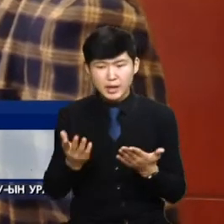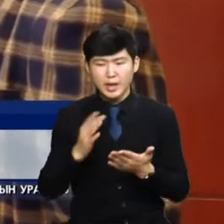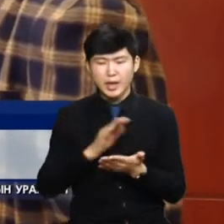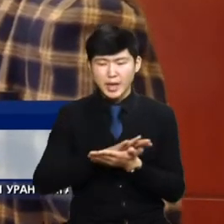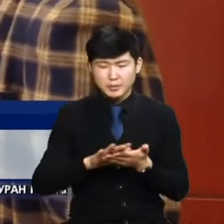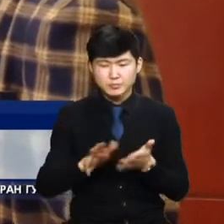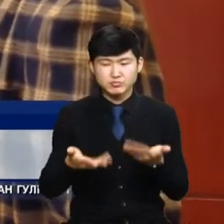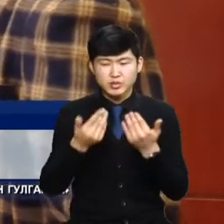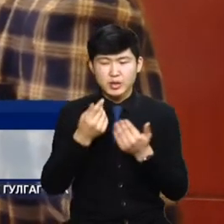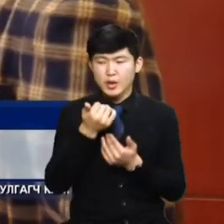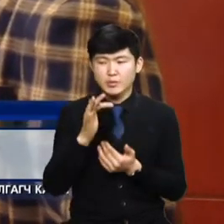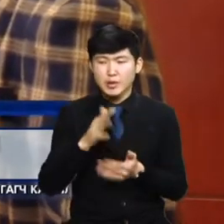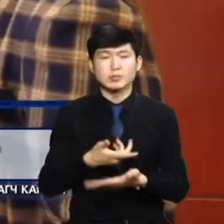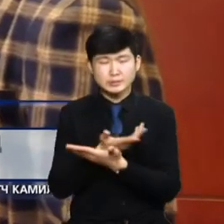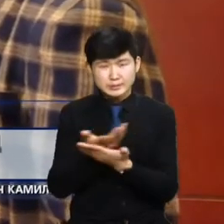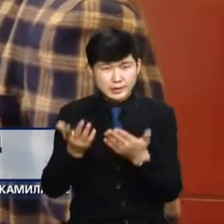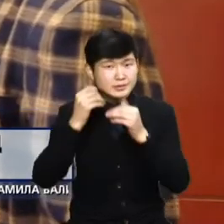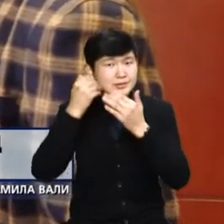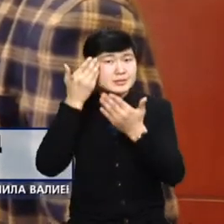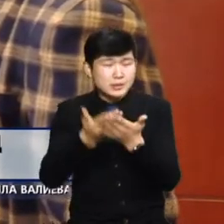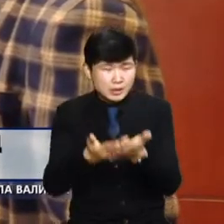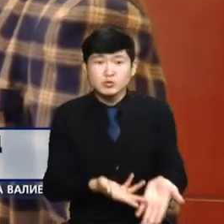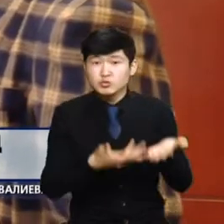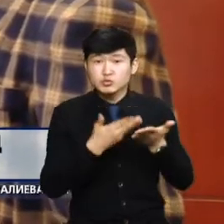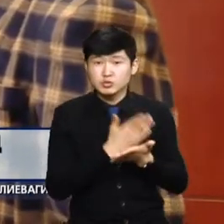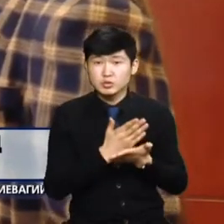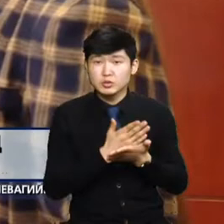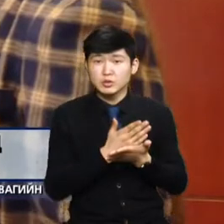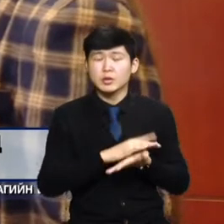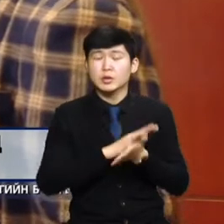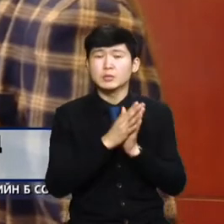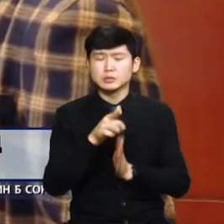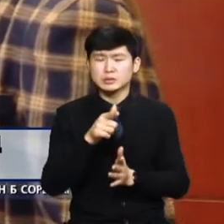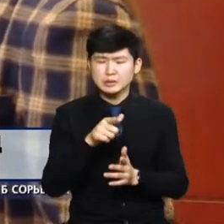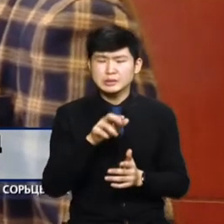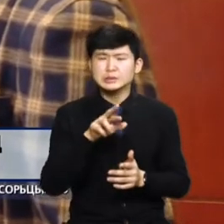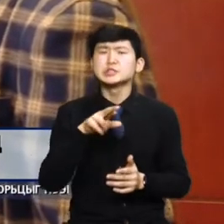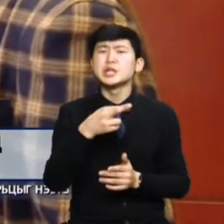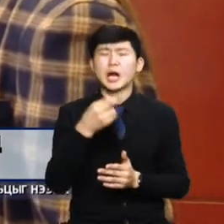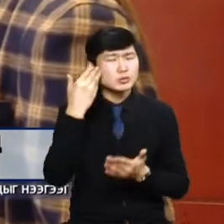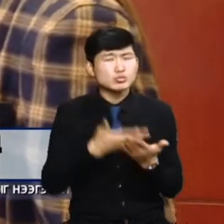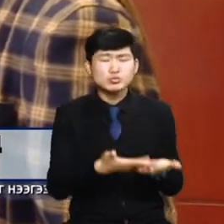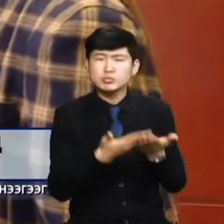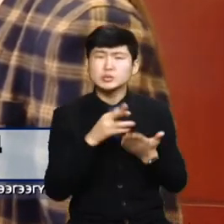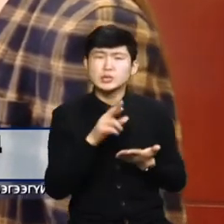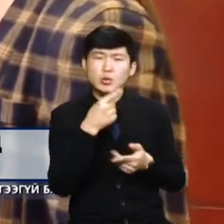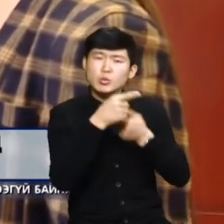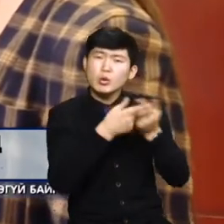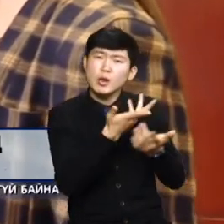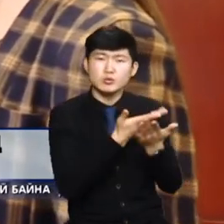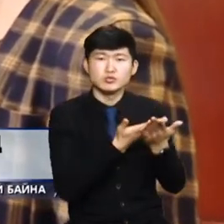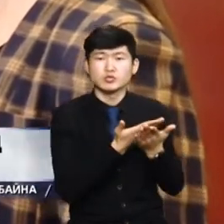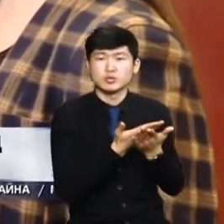ариун цэврийн хэрэглэлээр хангах тухай санаалыг гаргасан. Тэгэхээр яагаад ямар үндслээр энэ санаалыг гаргасан бэ?